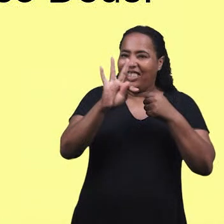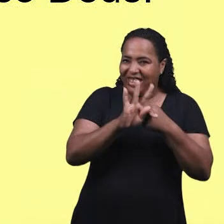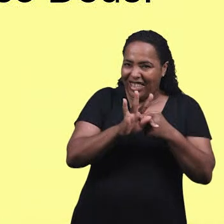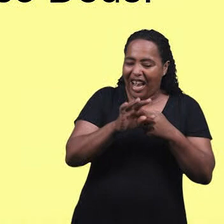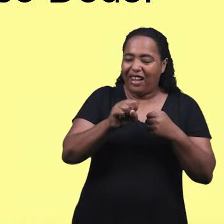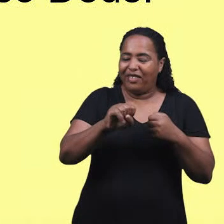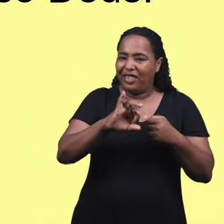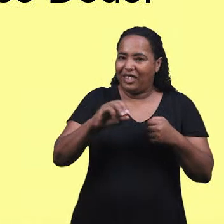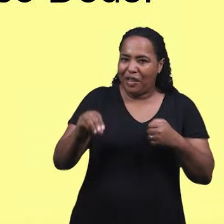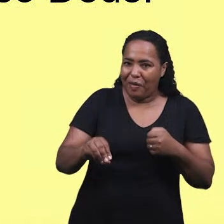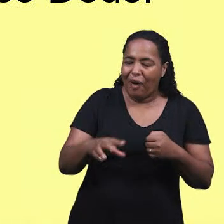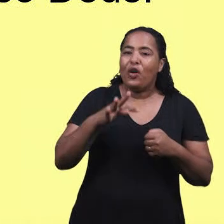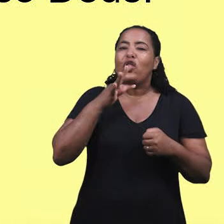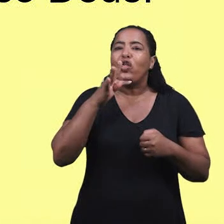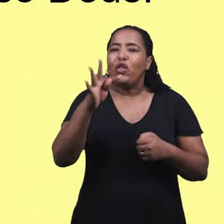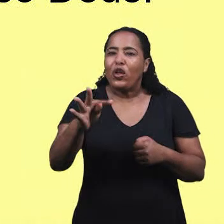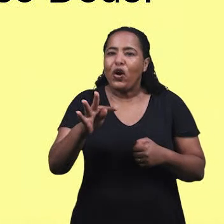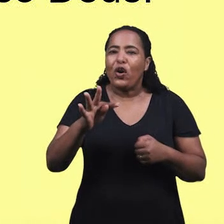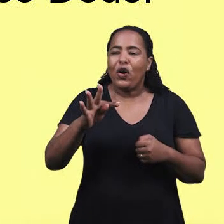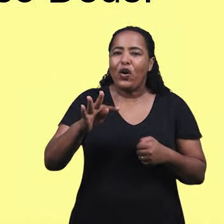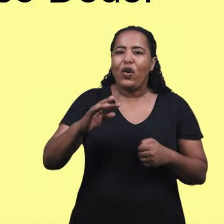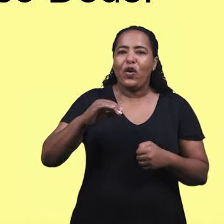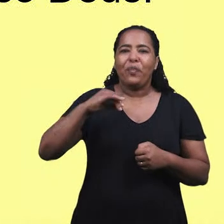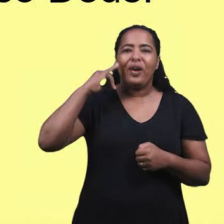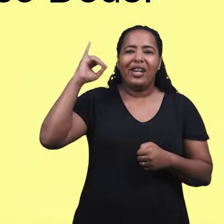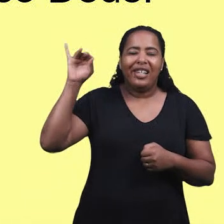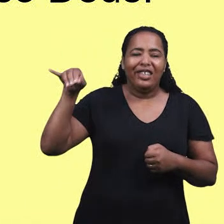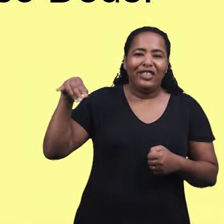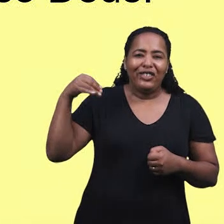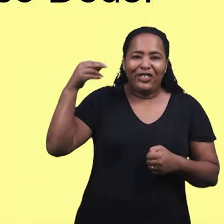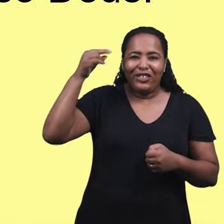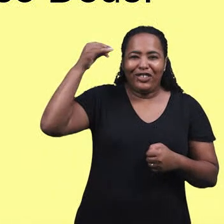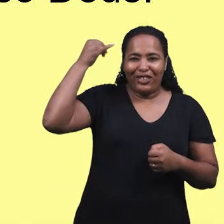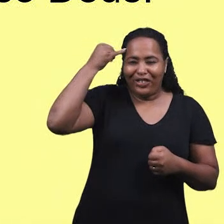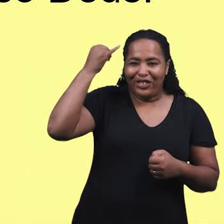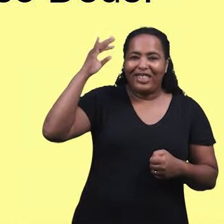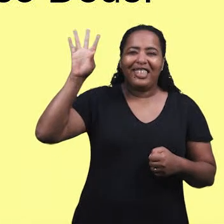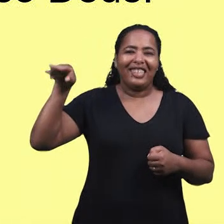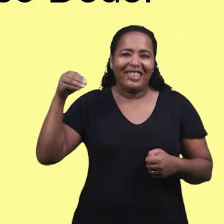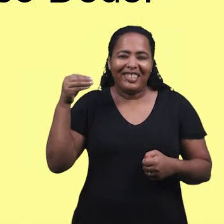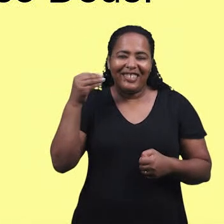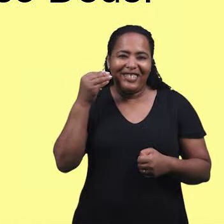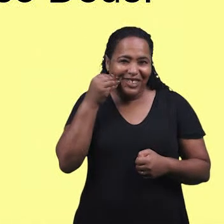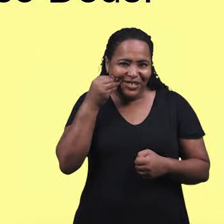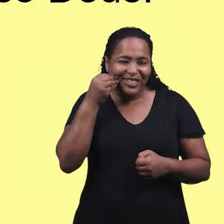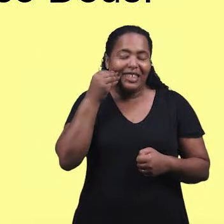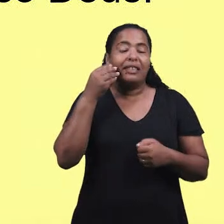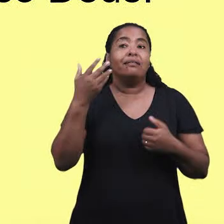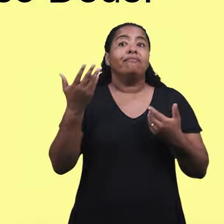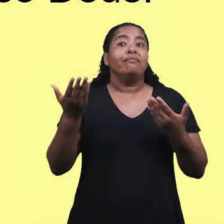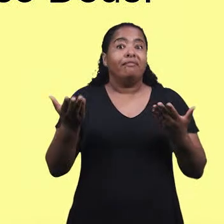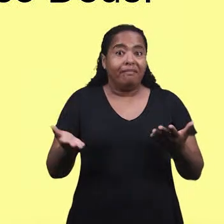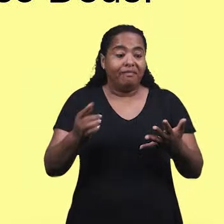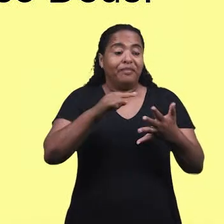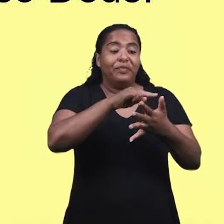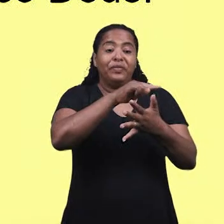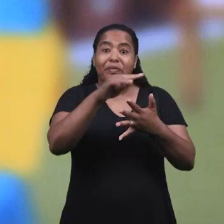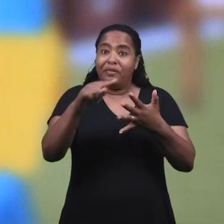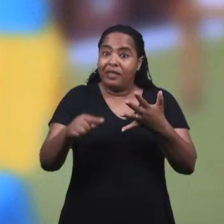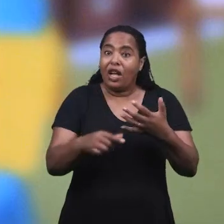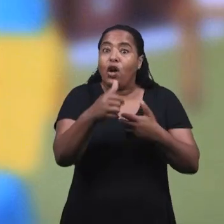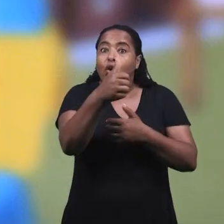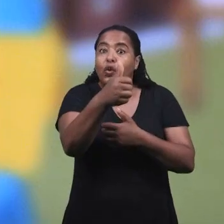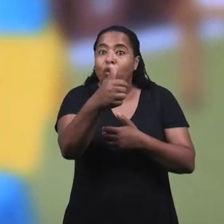Jacques, Simon, Thomé, Judas et Judas Iscariote. Donc, ça, c'était les noms des